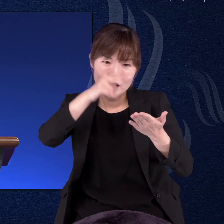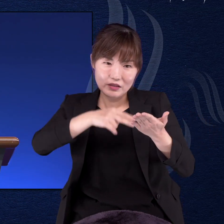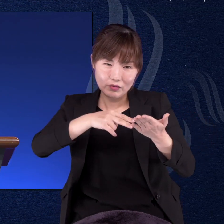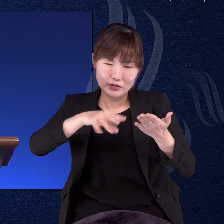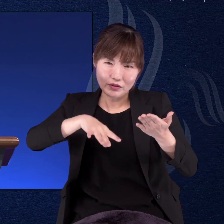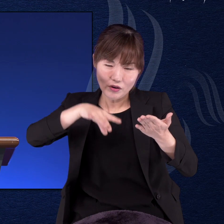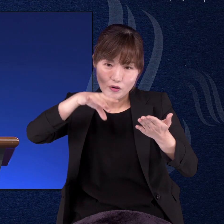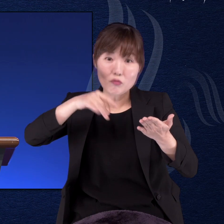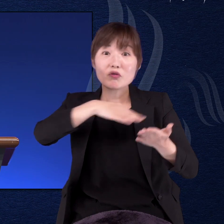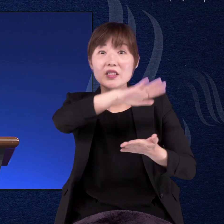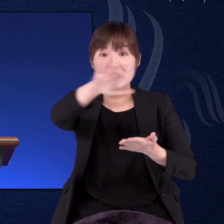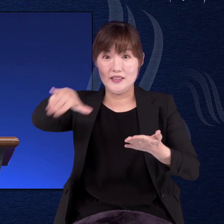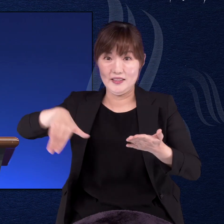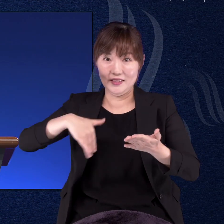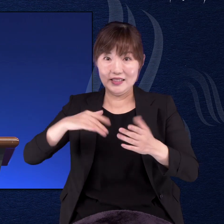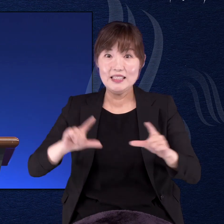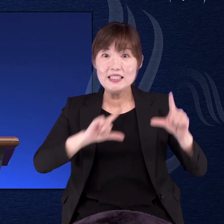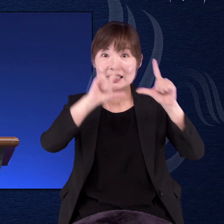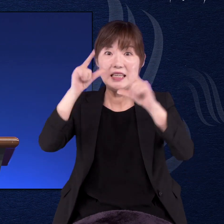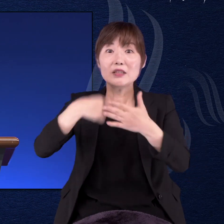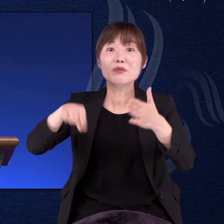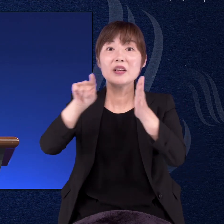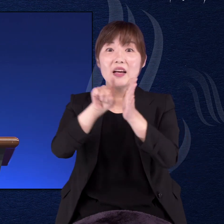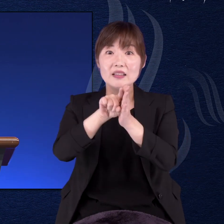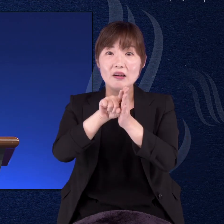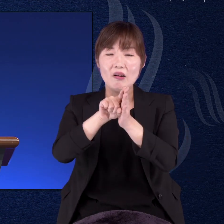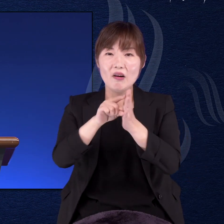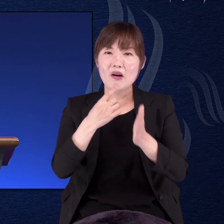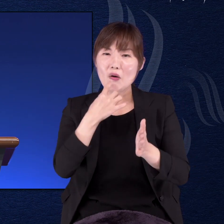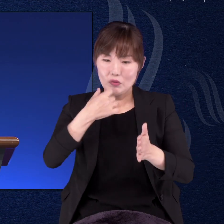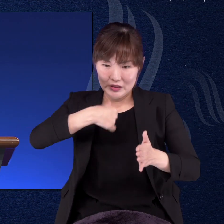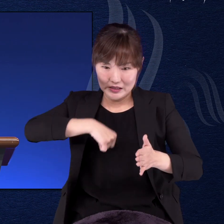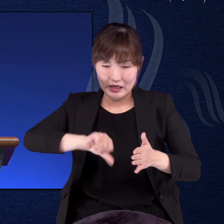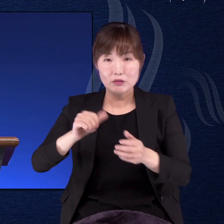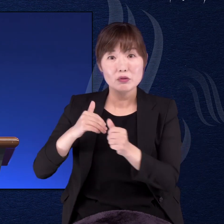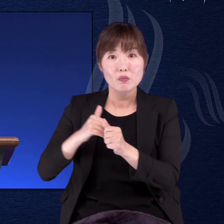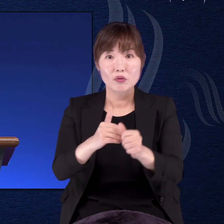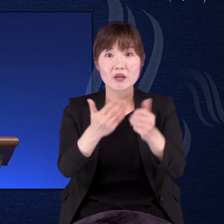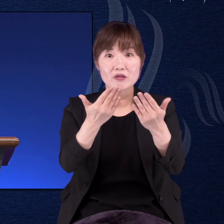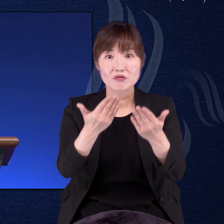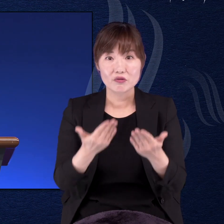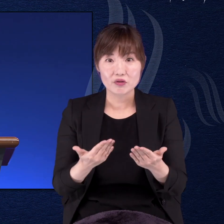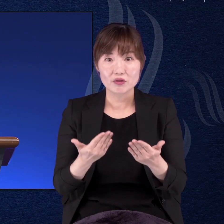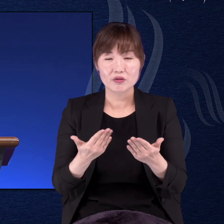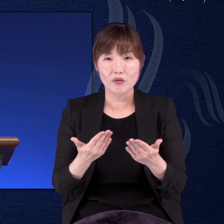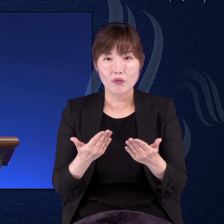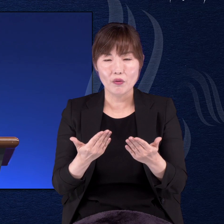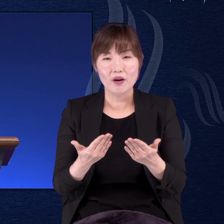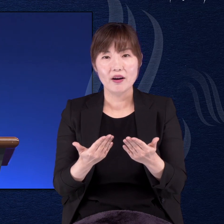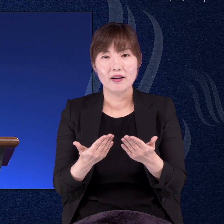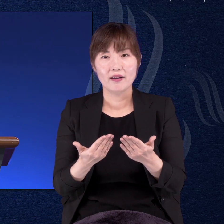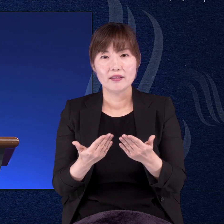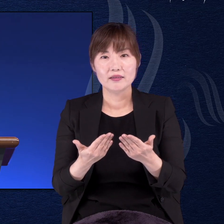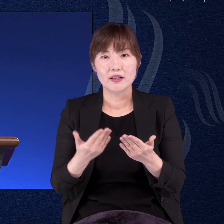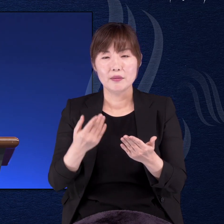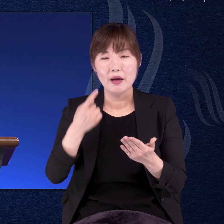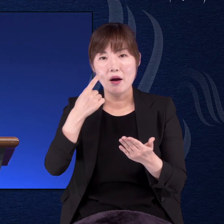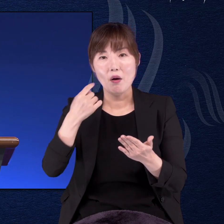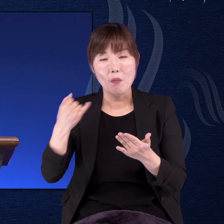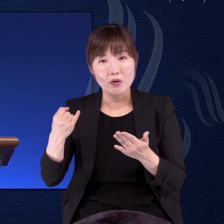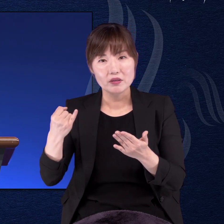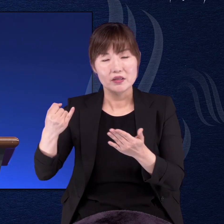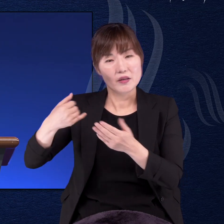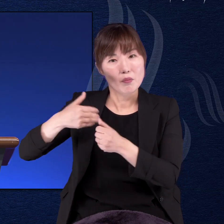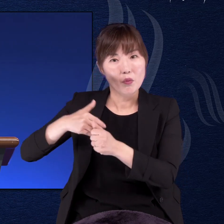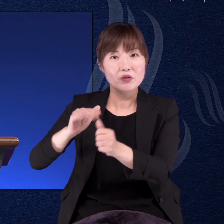보내주시고 동정녀 마리아를 통해 보내오심을 믿고 우리가 고백하는 사도신경을 우리가 이